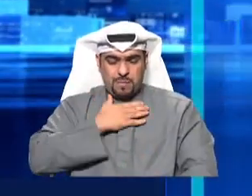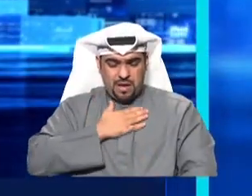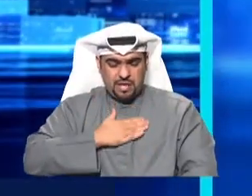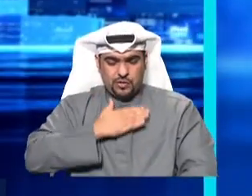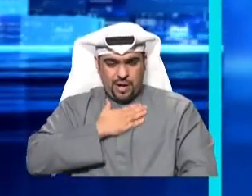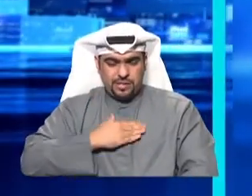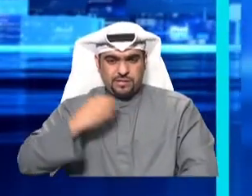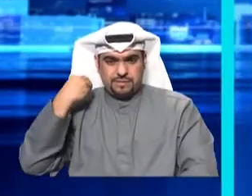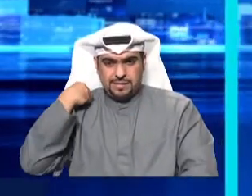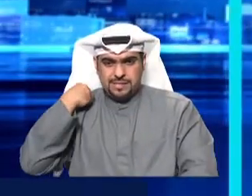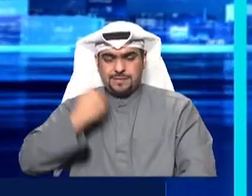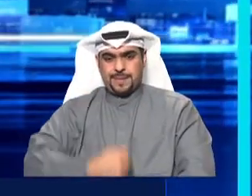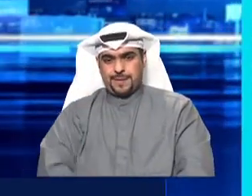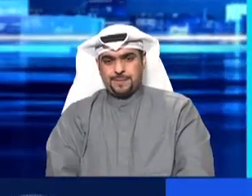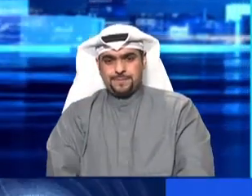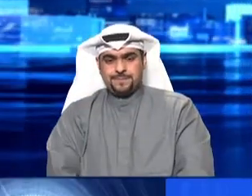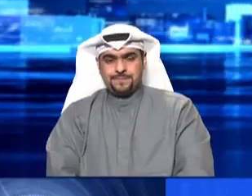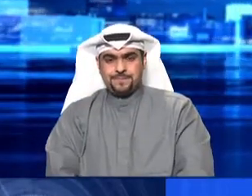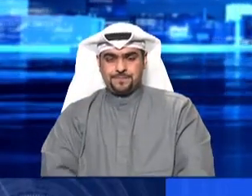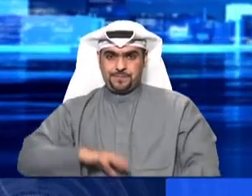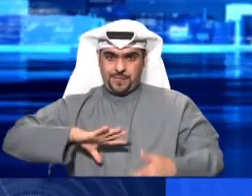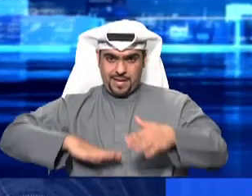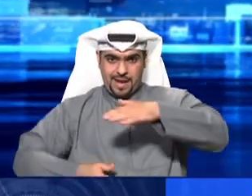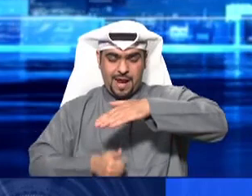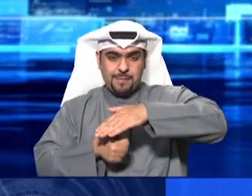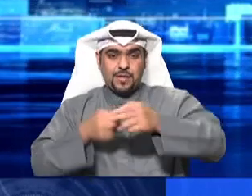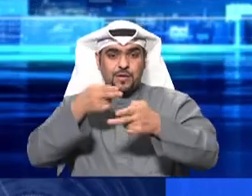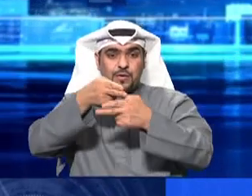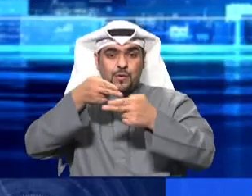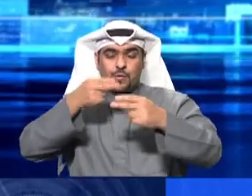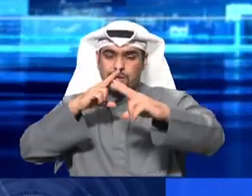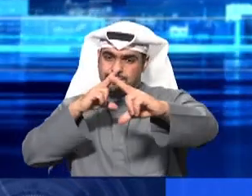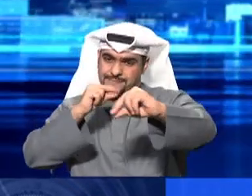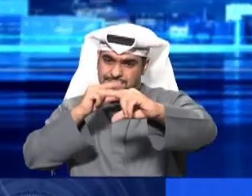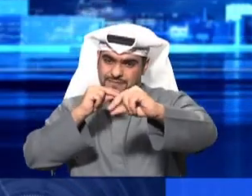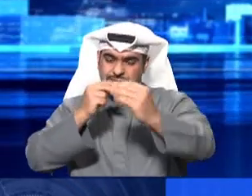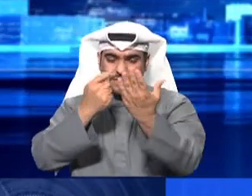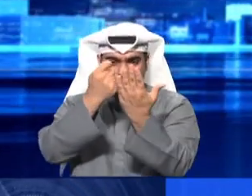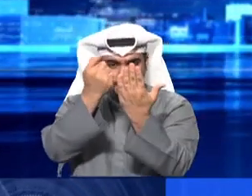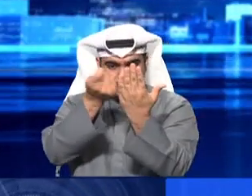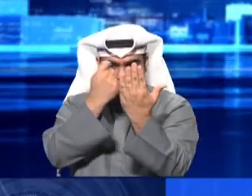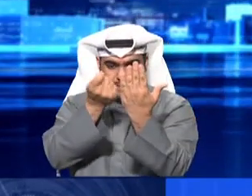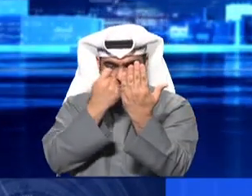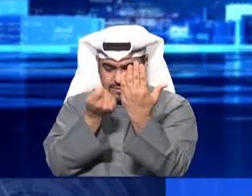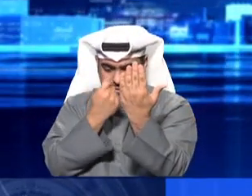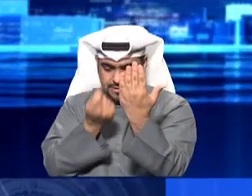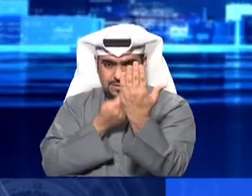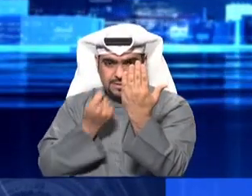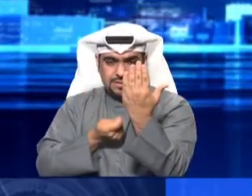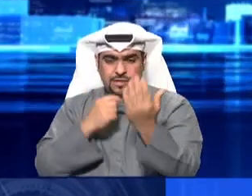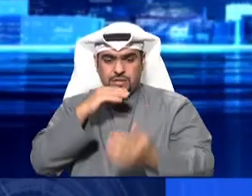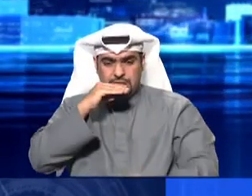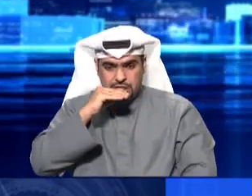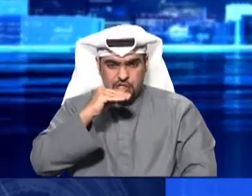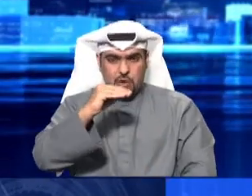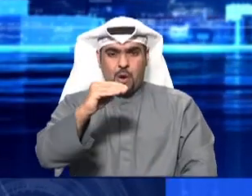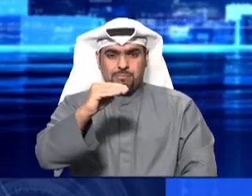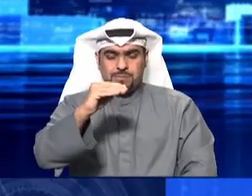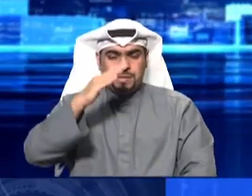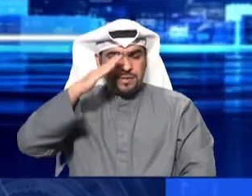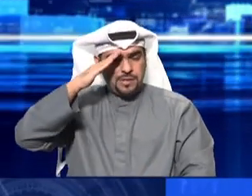العزاء. هذا وقد بعث حضرة صاحب السمو أمير البلاد الشيخ نواف الأحمد الجابر الصباح حفظه الله